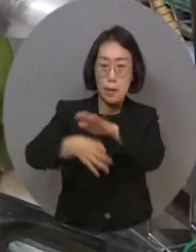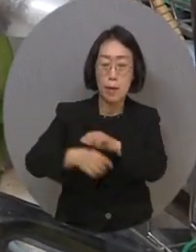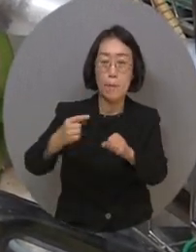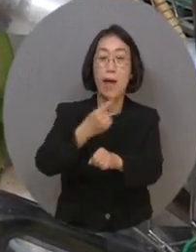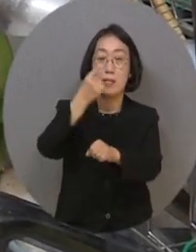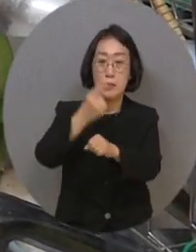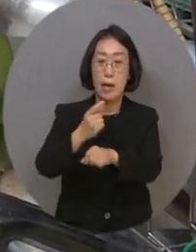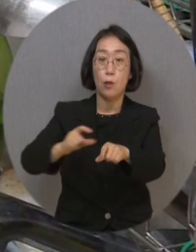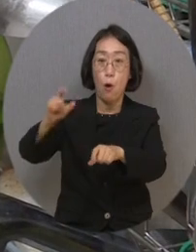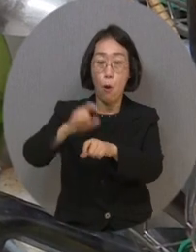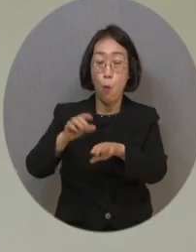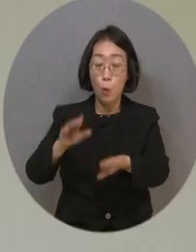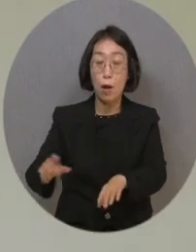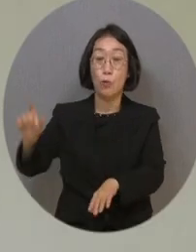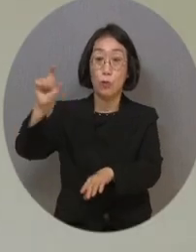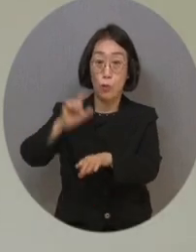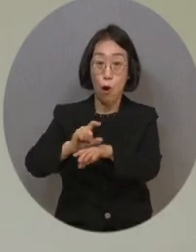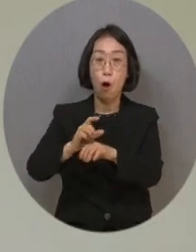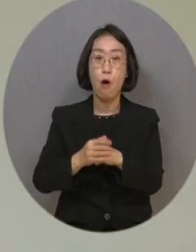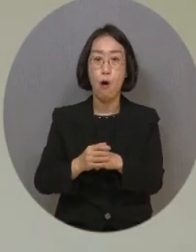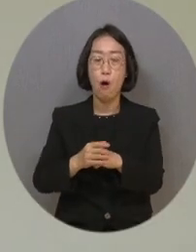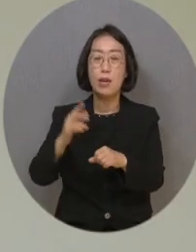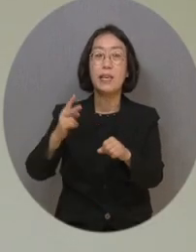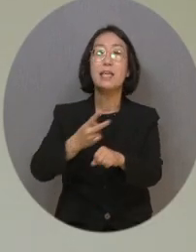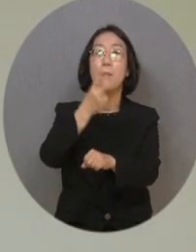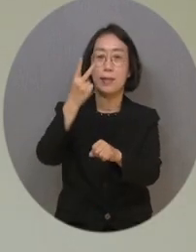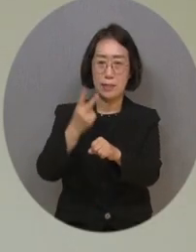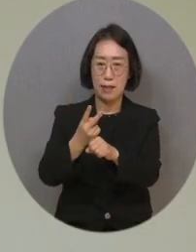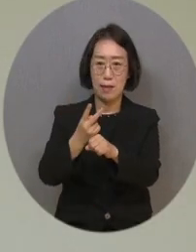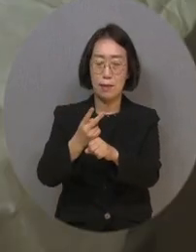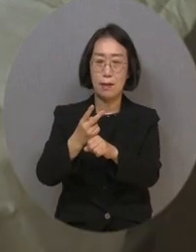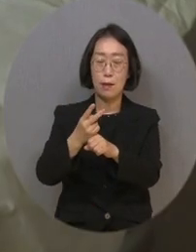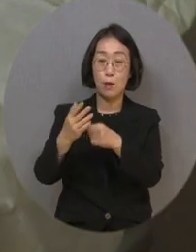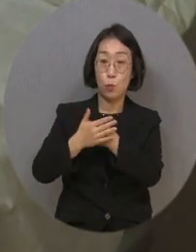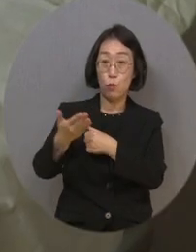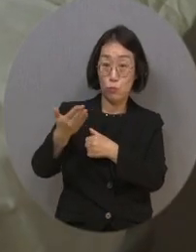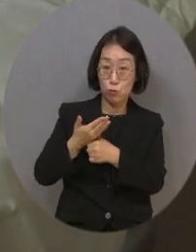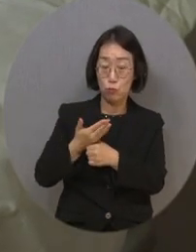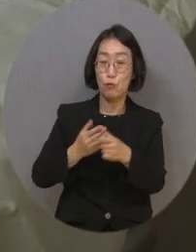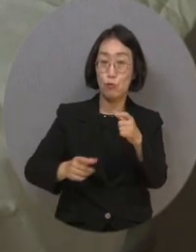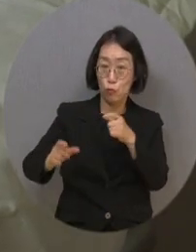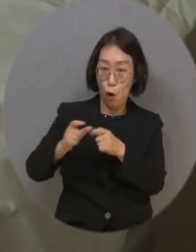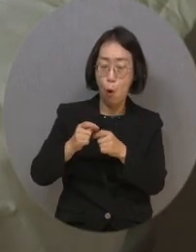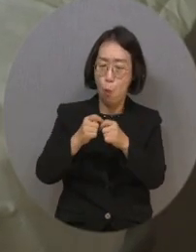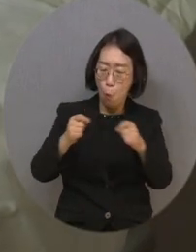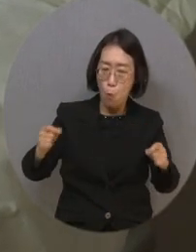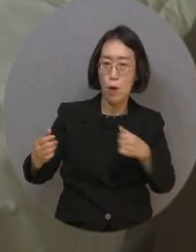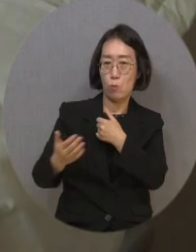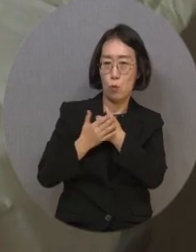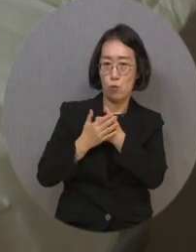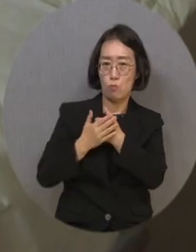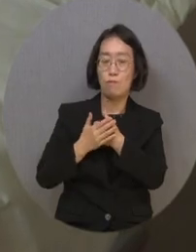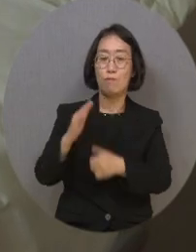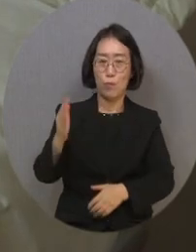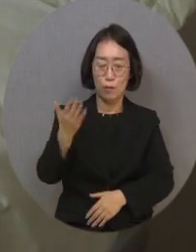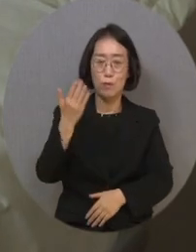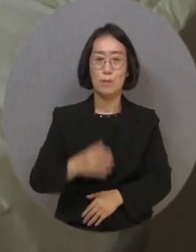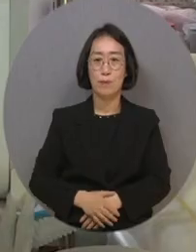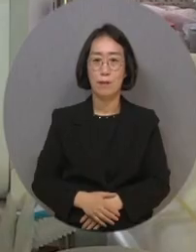받았고 올해 100시간이 또 추가돼 총 200시간을 지원받아 활동 지원사를 더 오래 고용할 수 있게